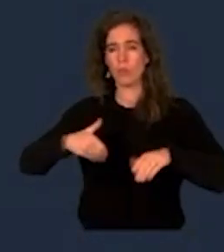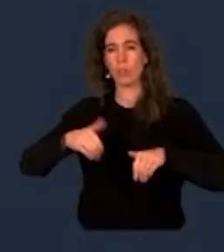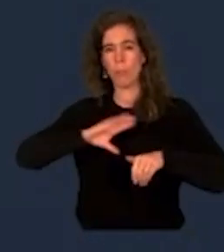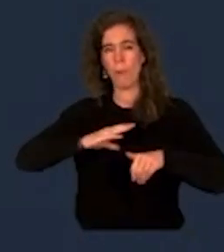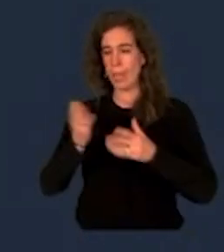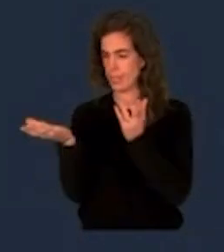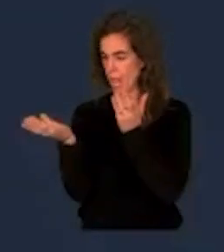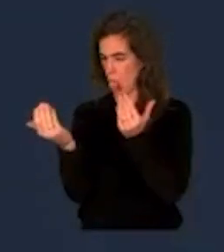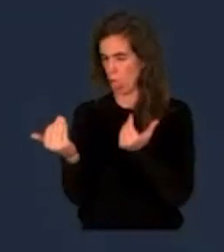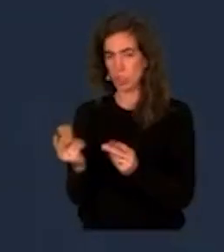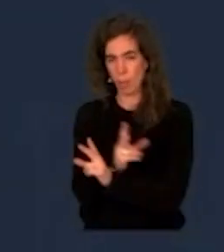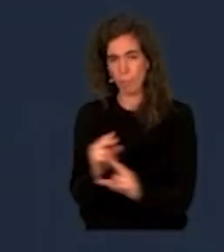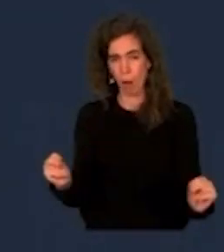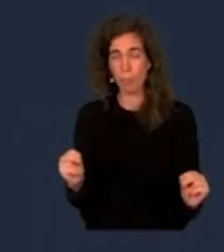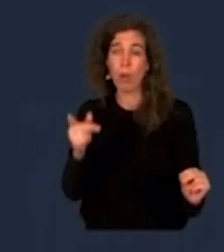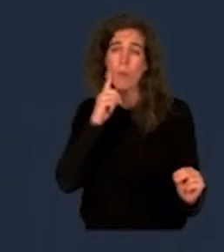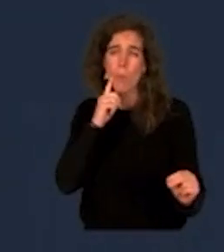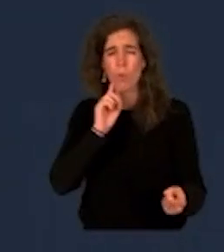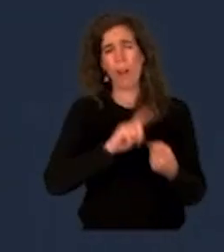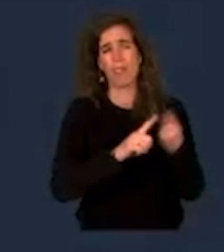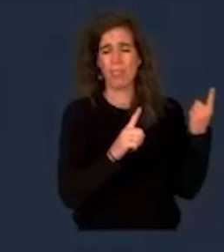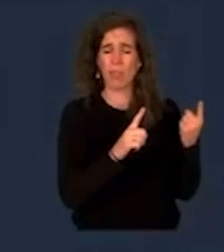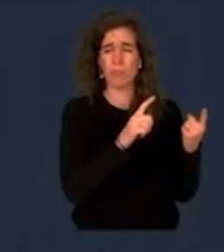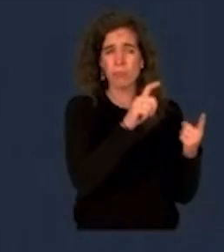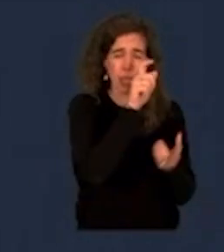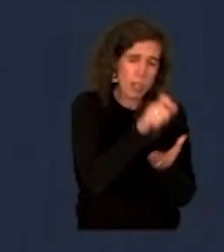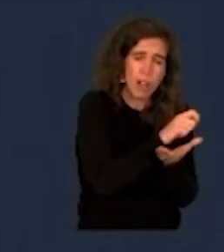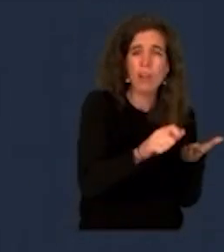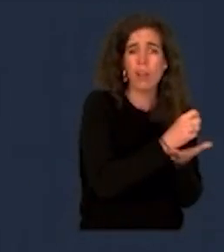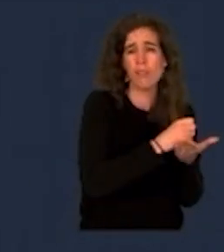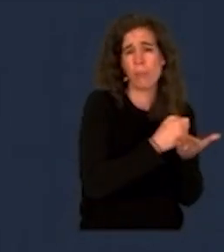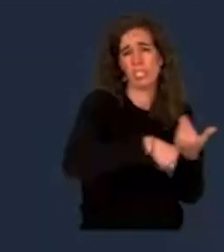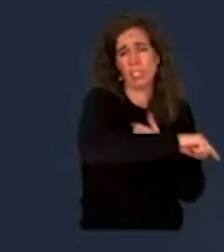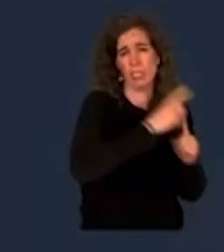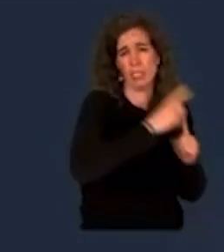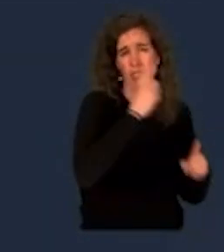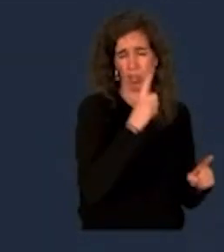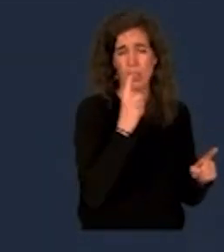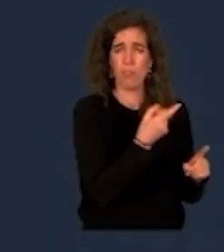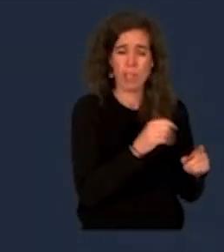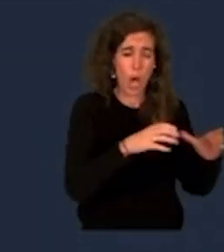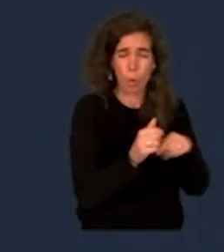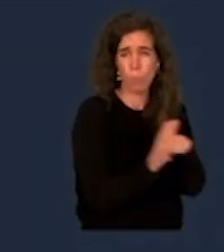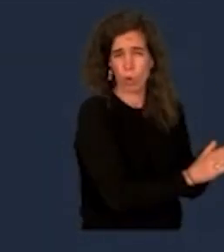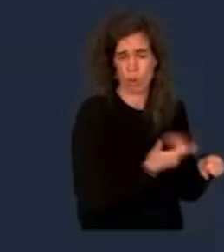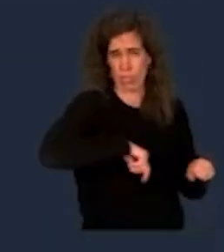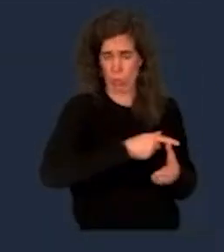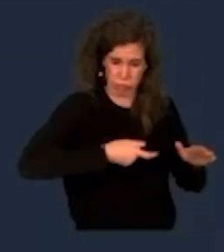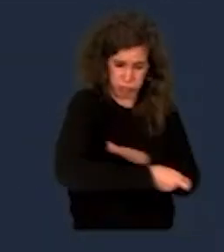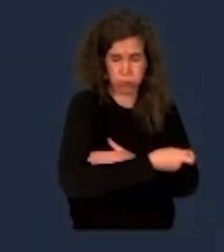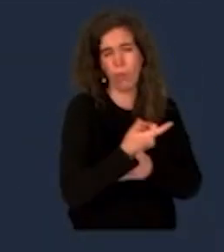à destination d'officine écologistes à peine camouflé dans d'innombrables associations que notre collectivité finance de manière quasi mécanique